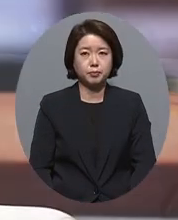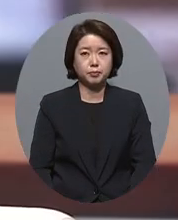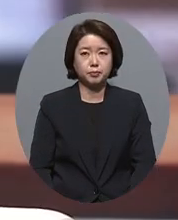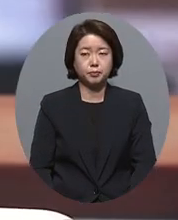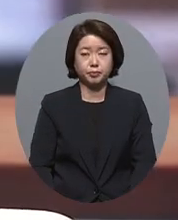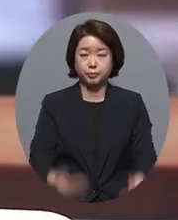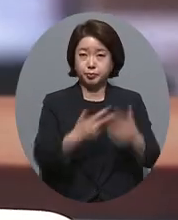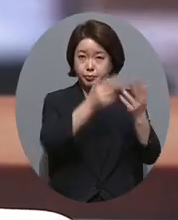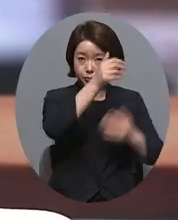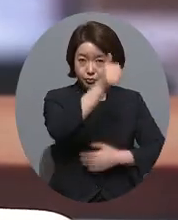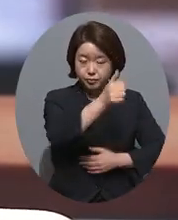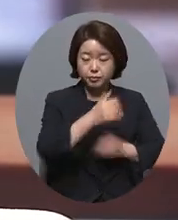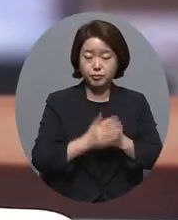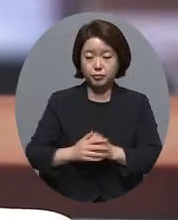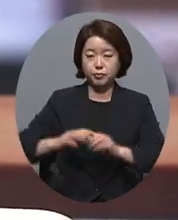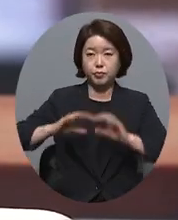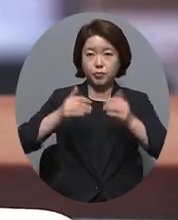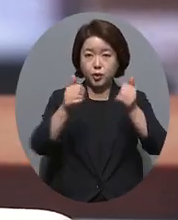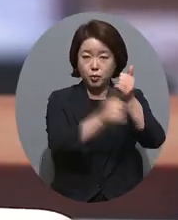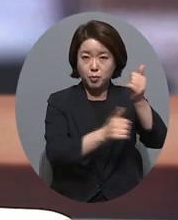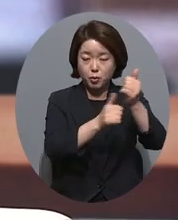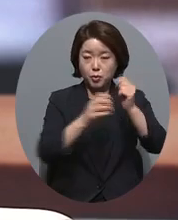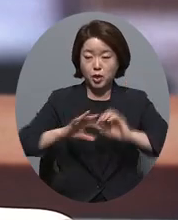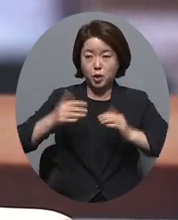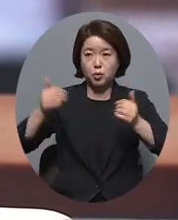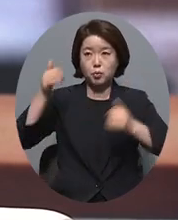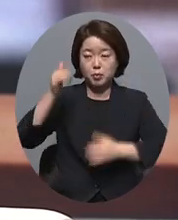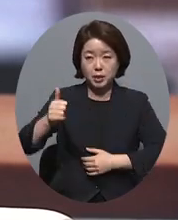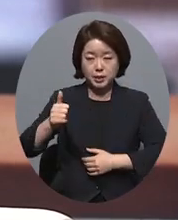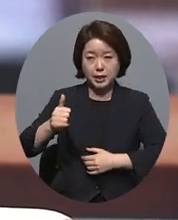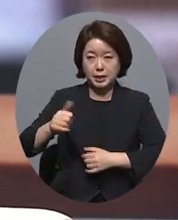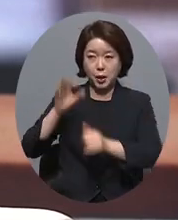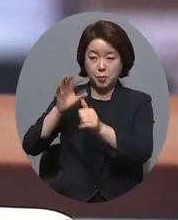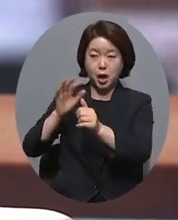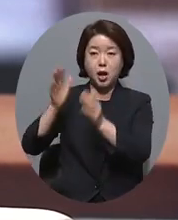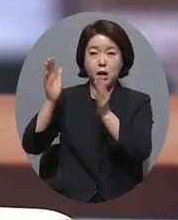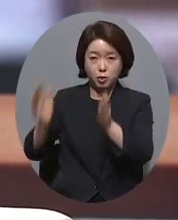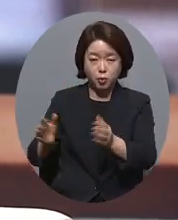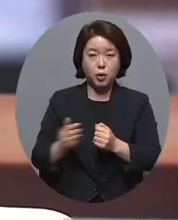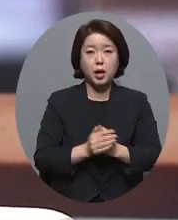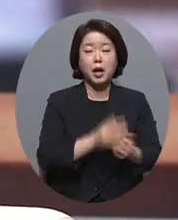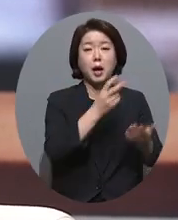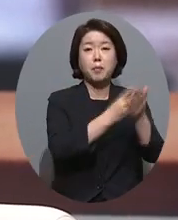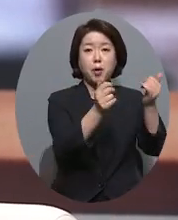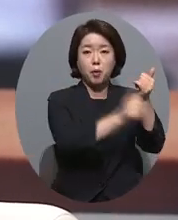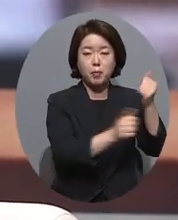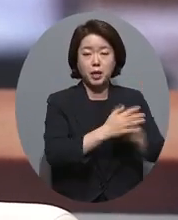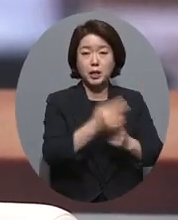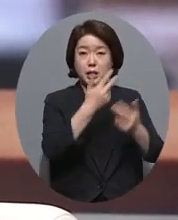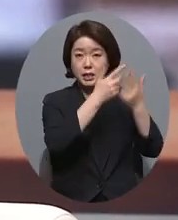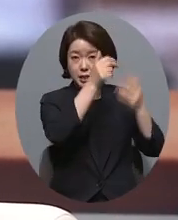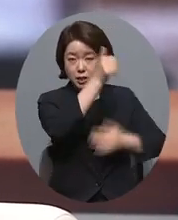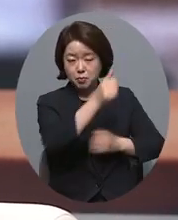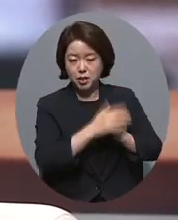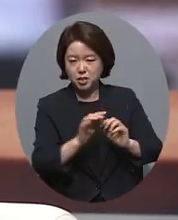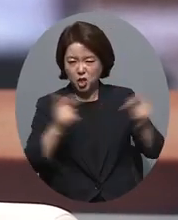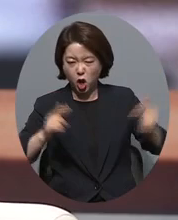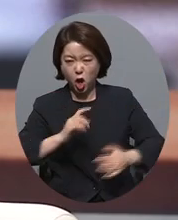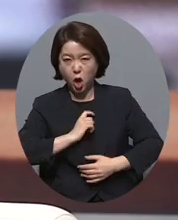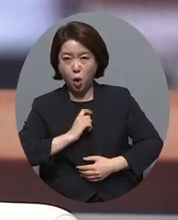이재명 대표가 국방위에서 국방장관을 향해서 효통을 치는 사이에 법사위에서는이 대표를 둘러싼 여러